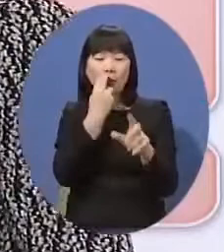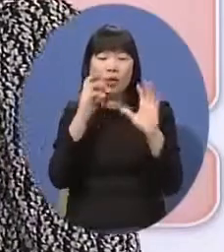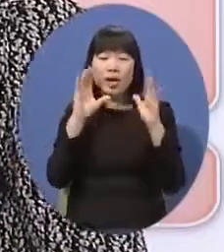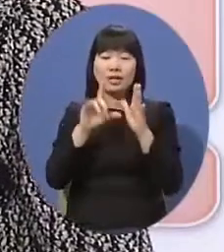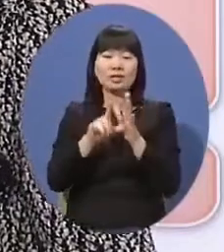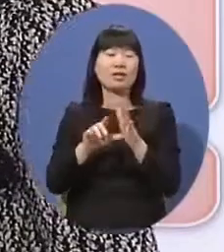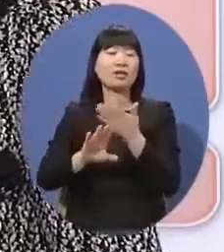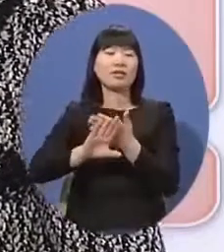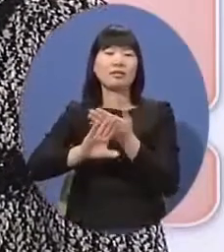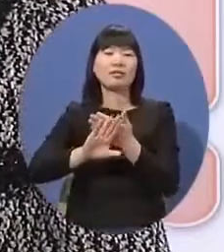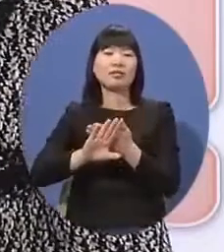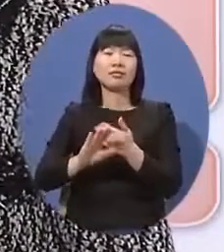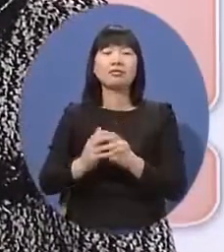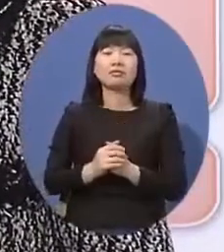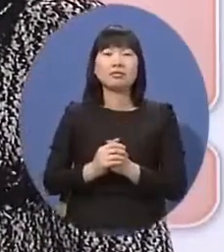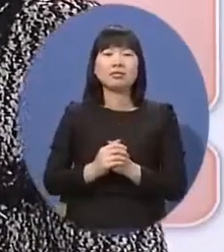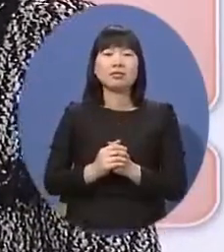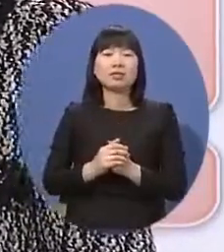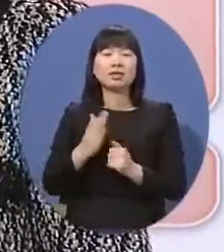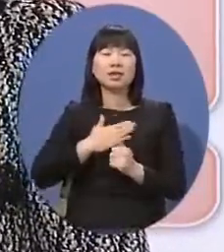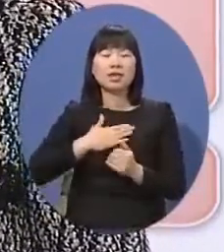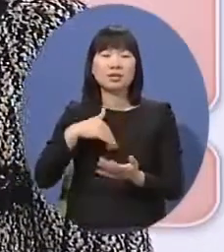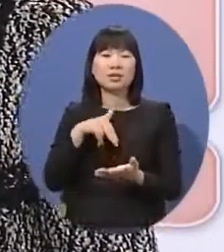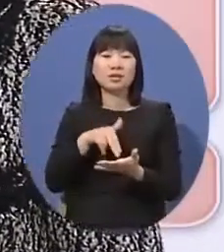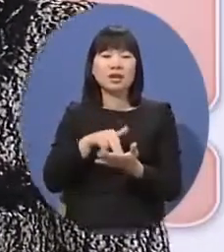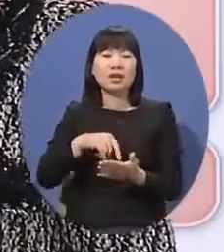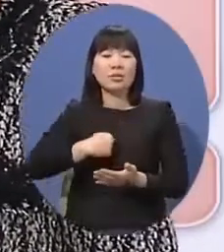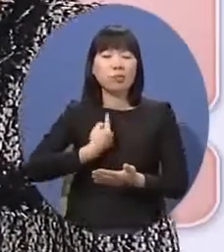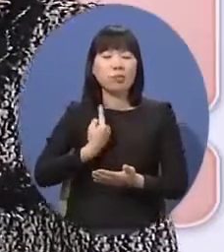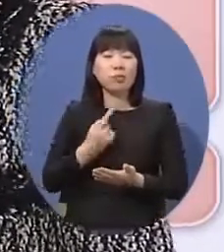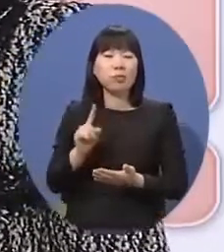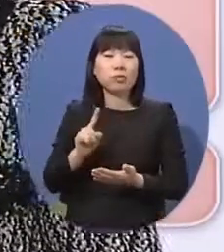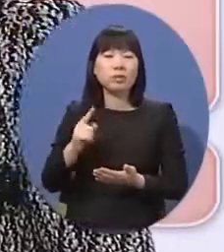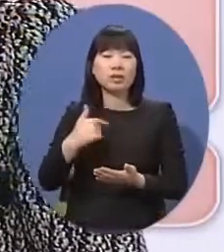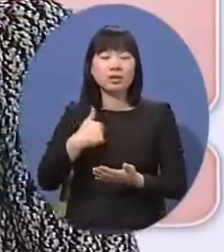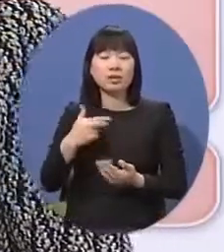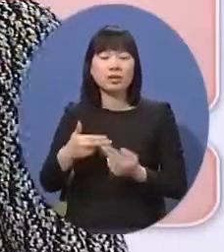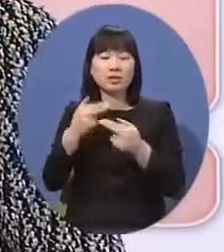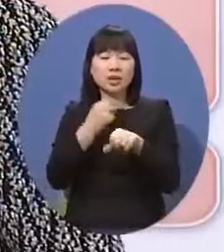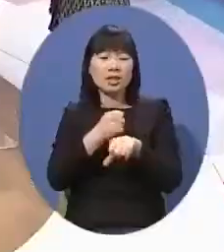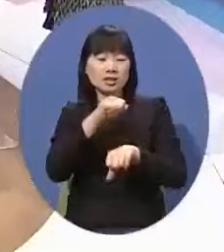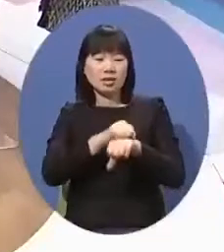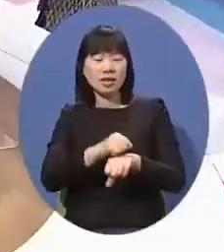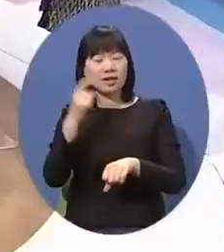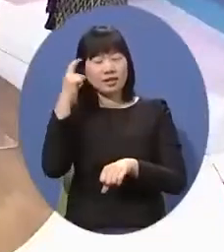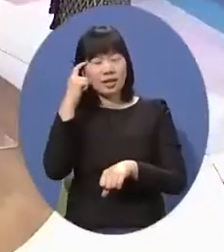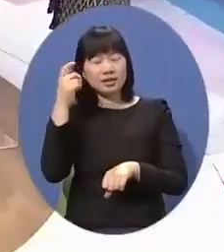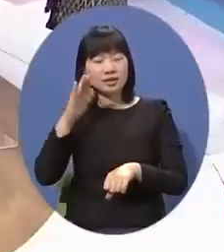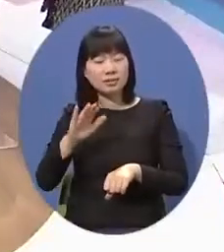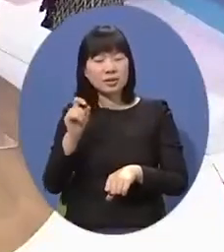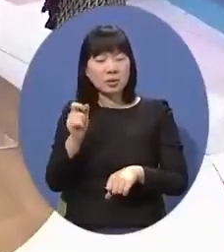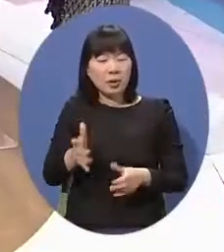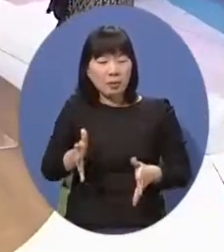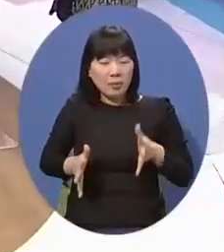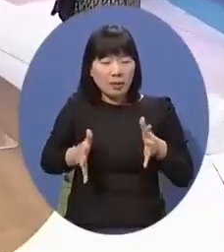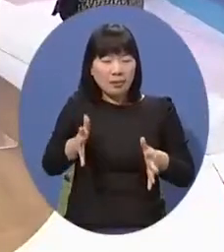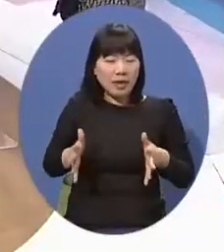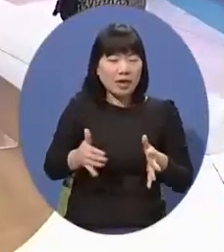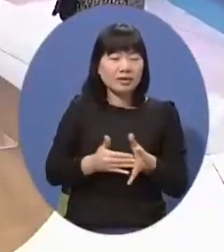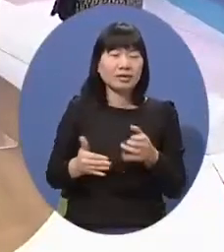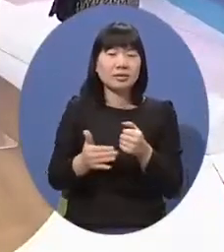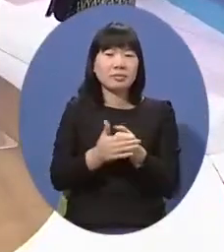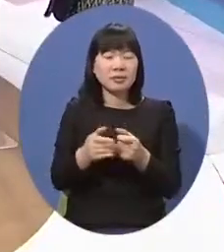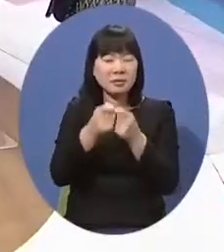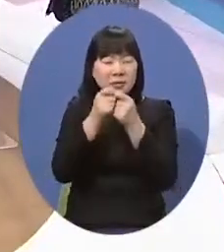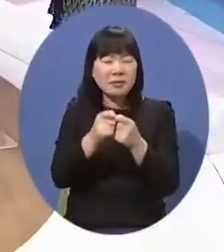영아기와는 달라요. 그러니까 자기 딴에는 나름 이제 조금 내가 저장을 이제 잘해라고 하는데도 어설퍼가지고